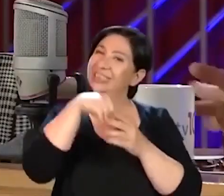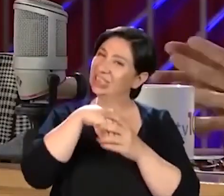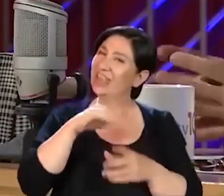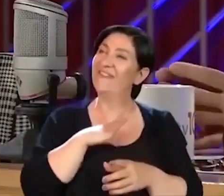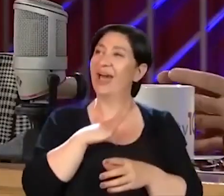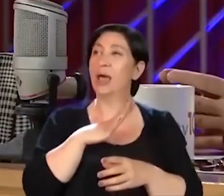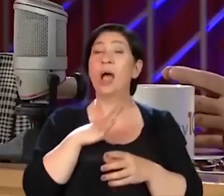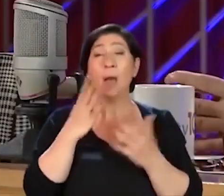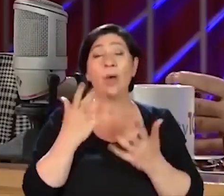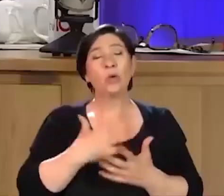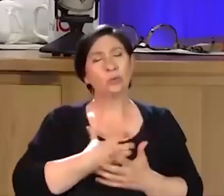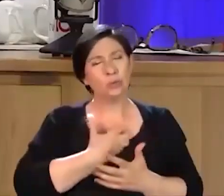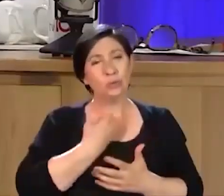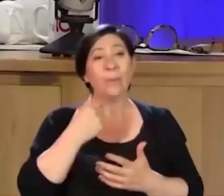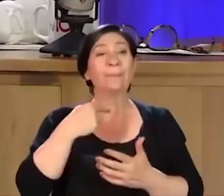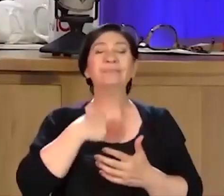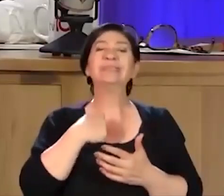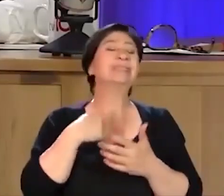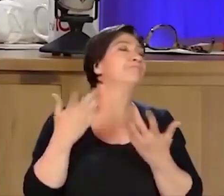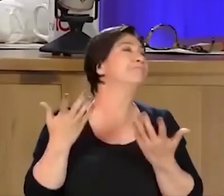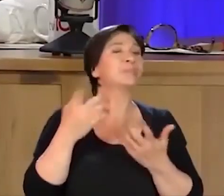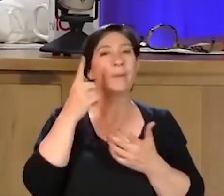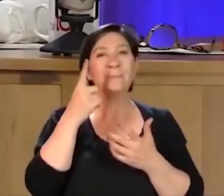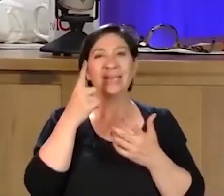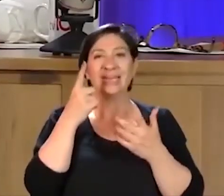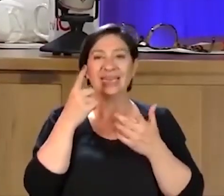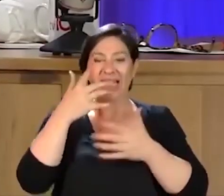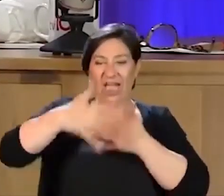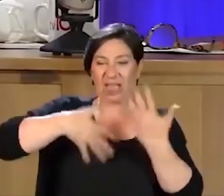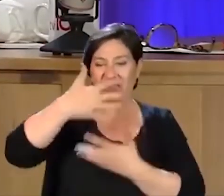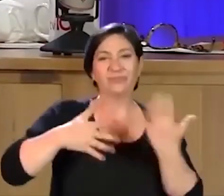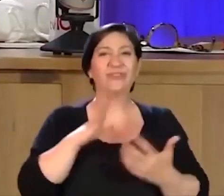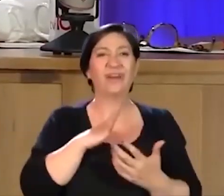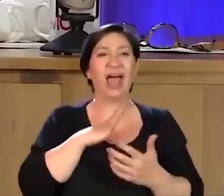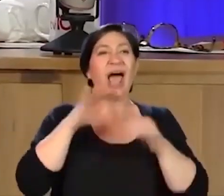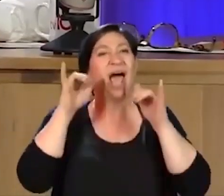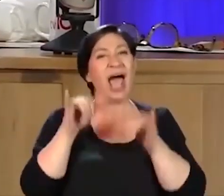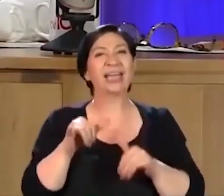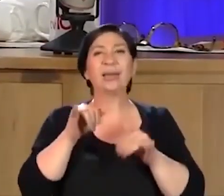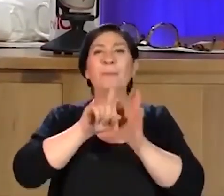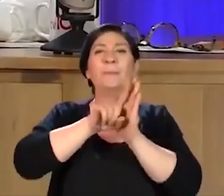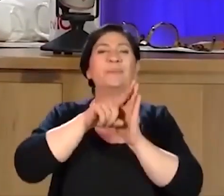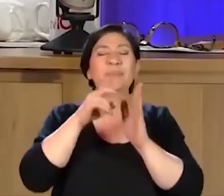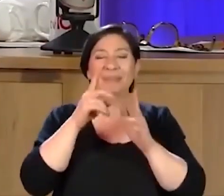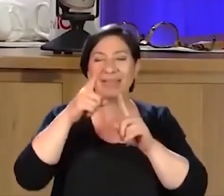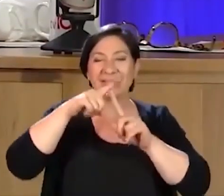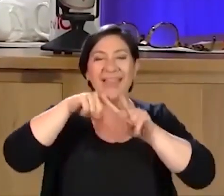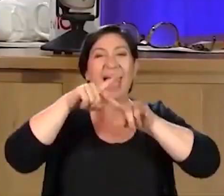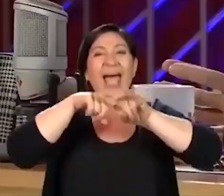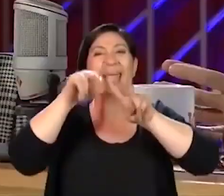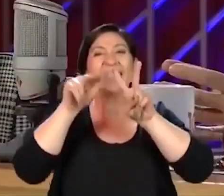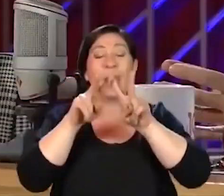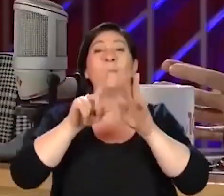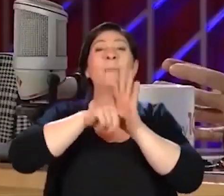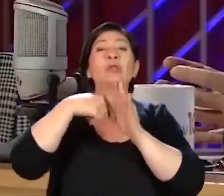ki. Aslında hüzün, aslında bizde bir galiba bir terkip var, bir karışım var. Aynı Tahin Pekmez yapar gibi, aynı